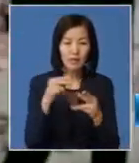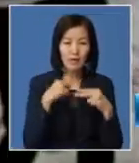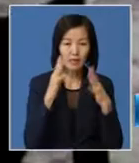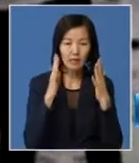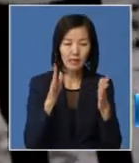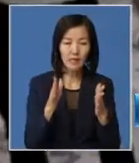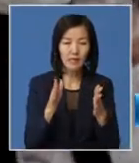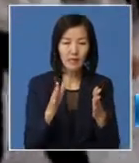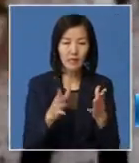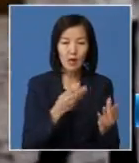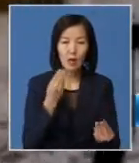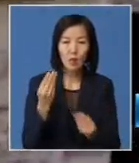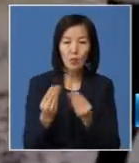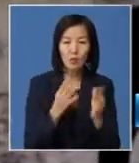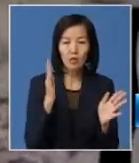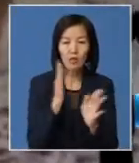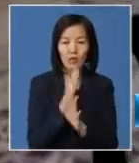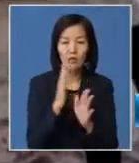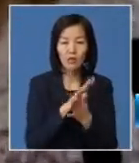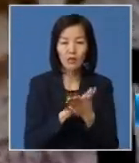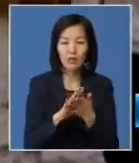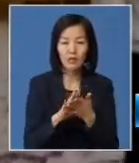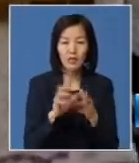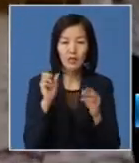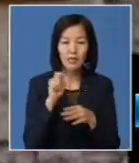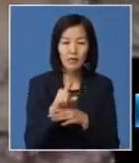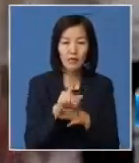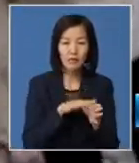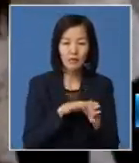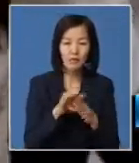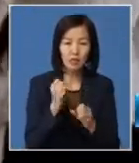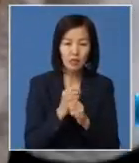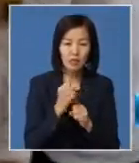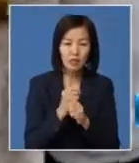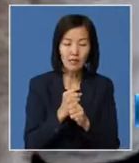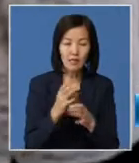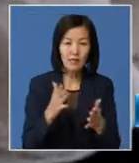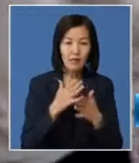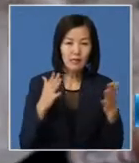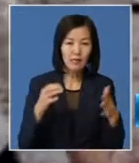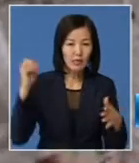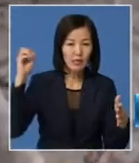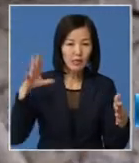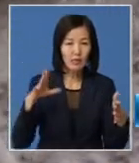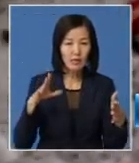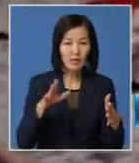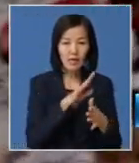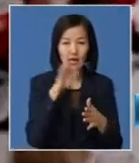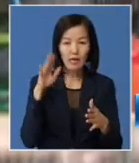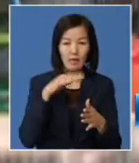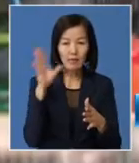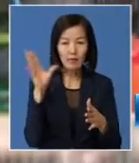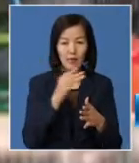Тіпті мұндағы ойыншықтар да экологиялық таза, арнайы тапсырыспен жасалған. Кең әрі жарық нысанға балалар тұрмақ, ата-аналар да